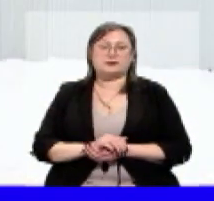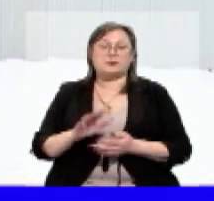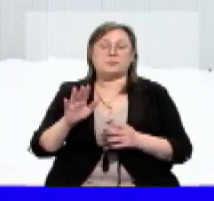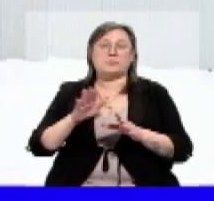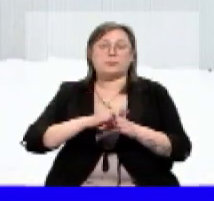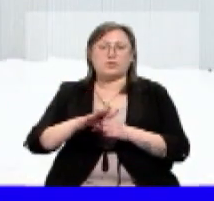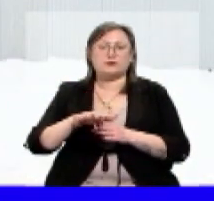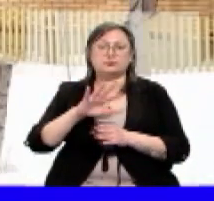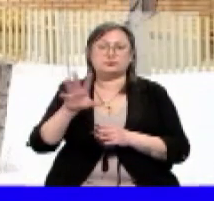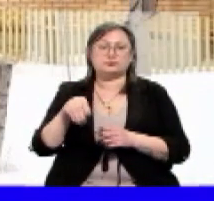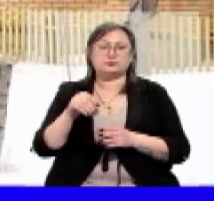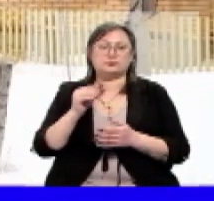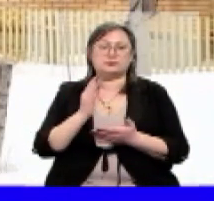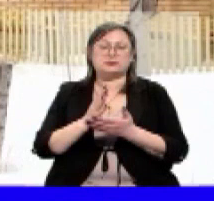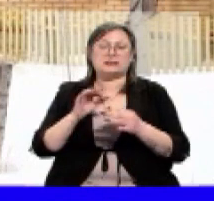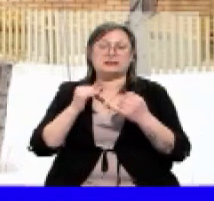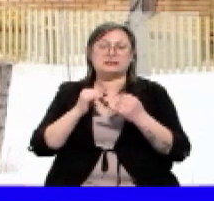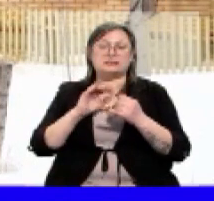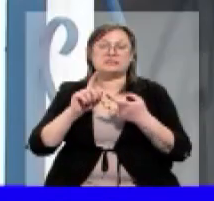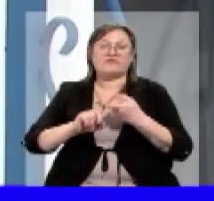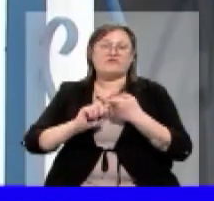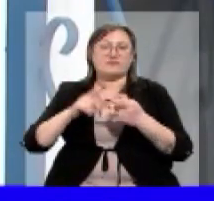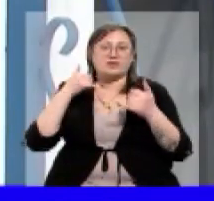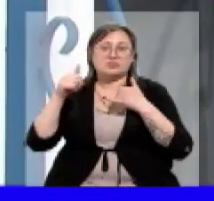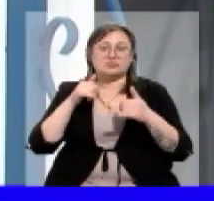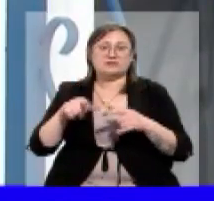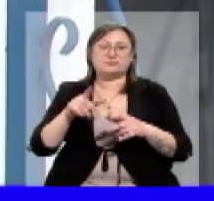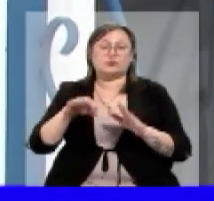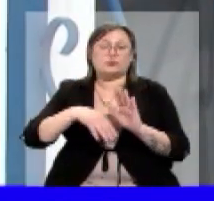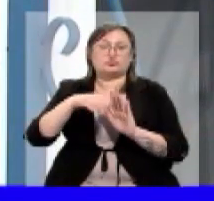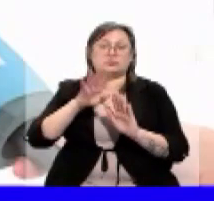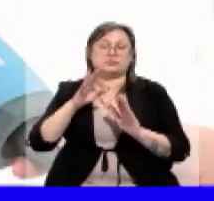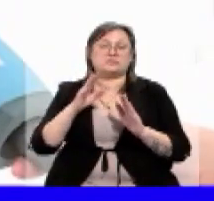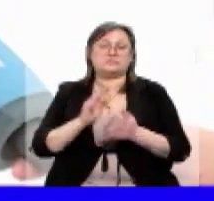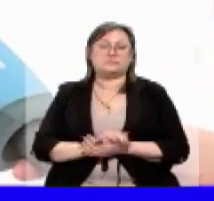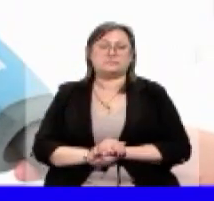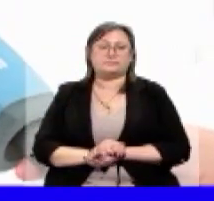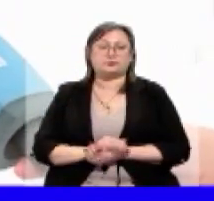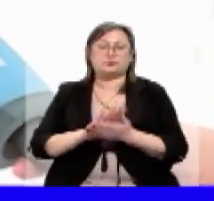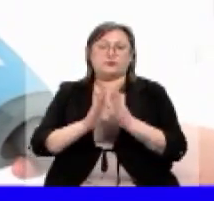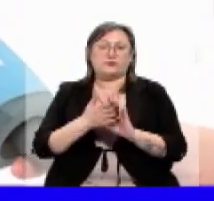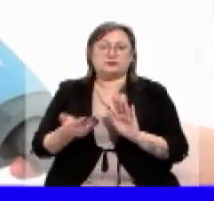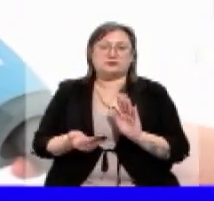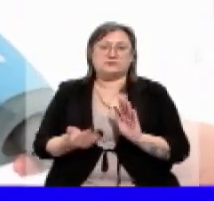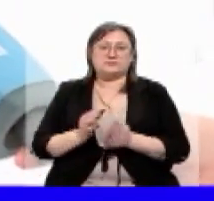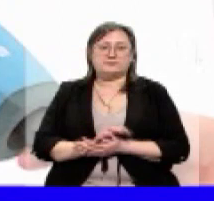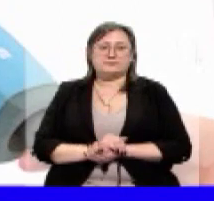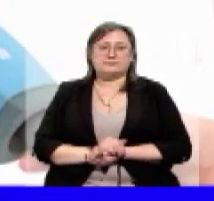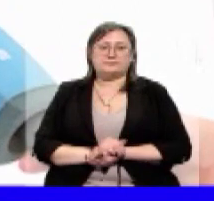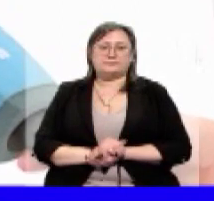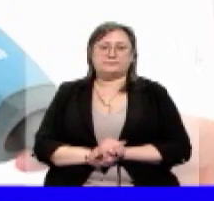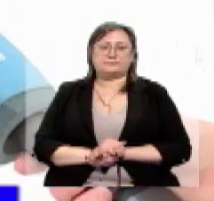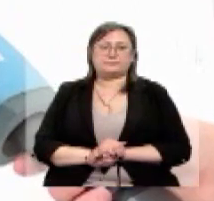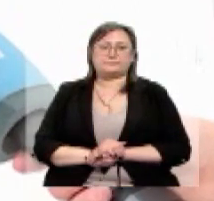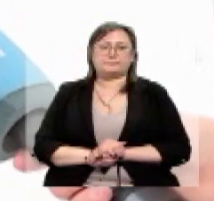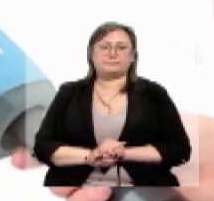Өркениетке ұмтылған ауылда құны 3 миллион теңге болатын су тарату пункті ашылған. В 2021 году у нас